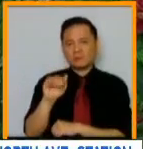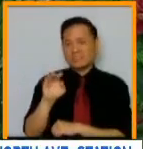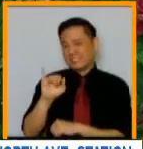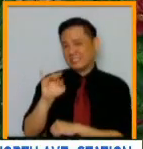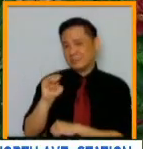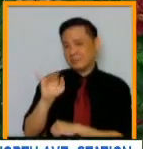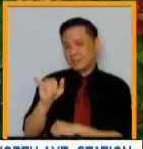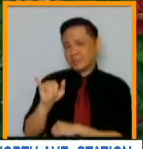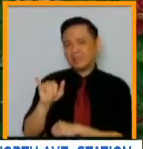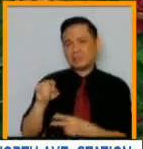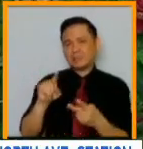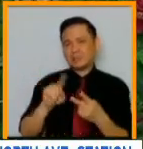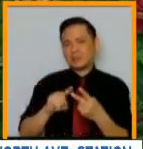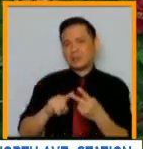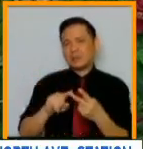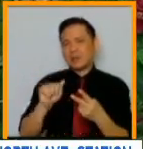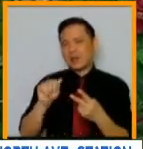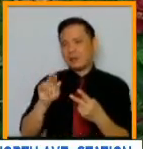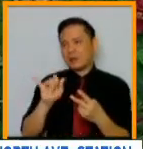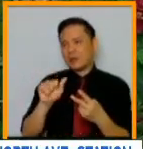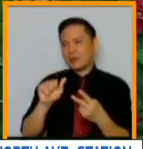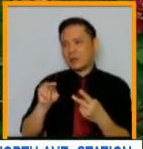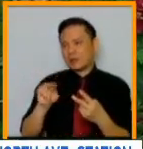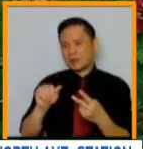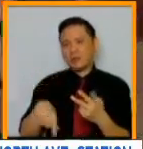Thee Stallion sa kanilang pandemic Christmas song.